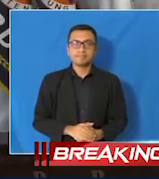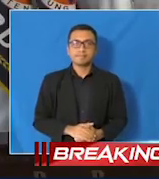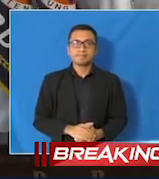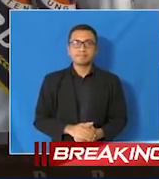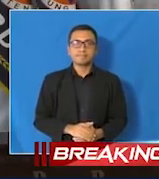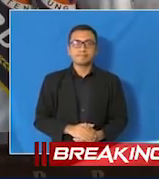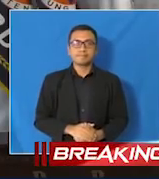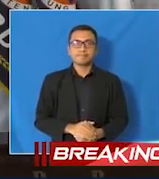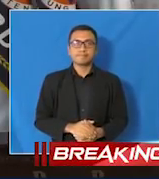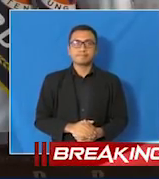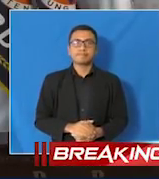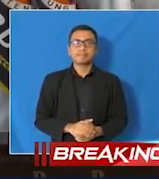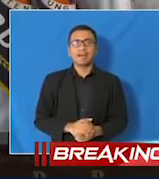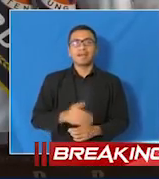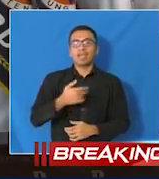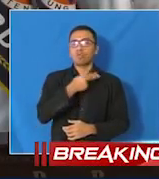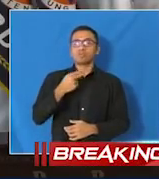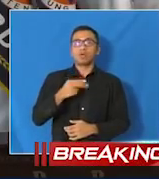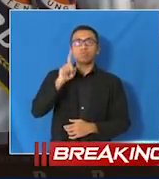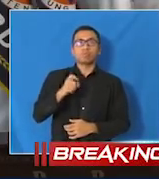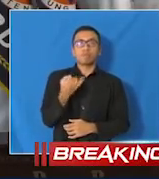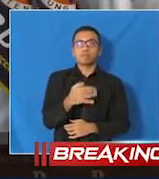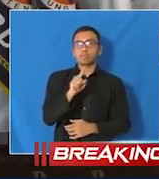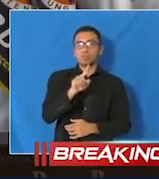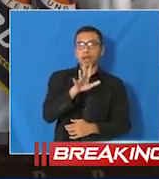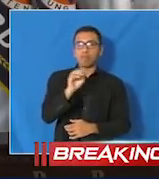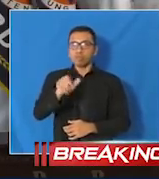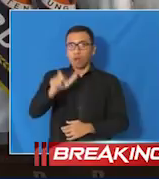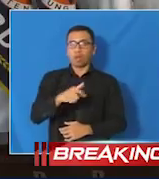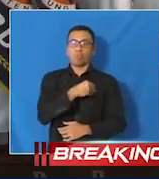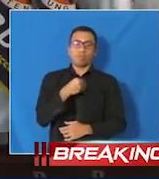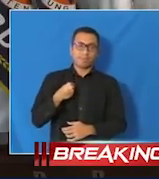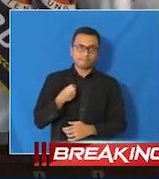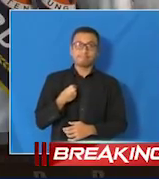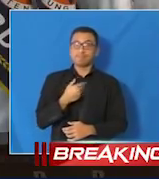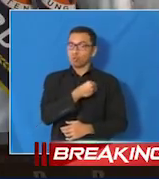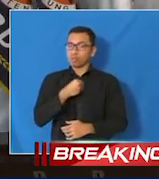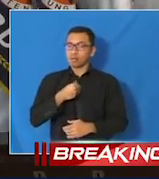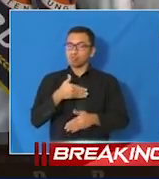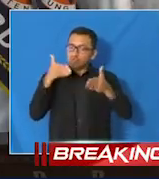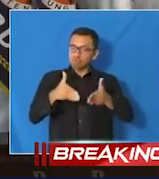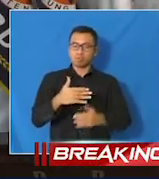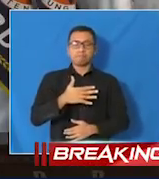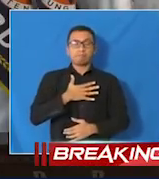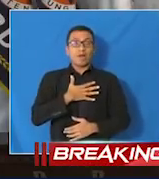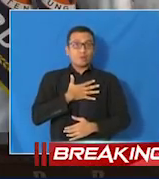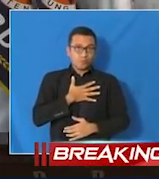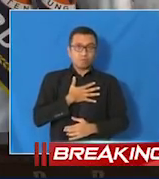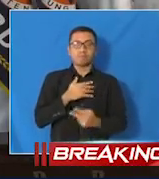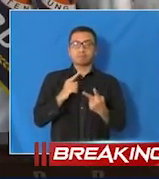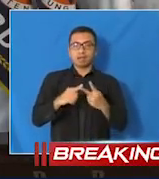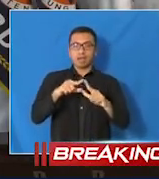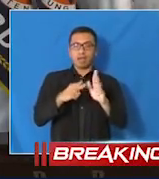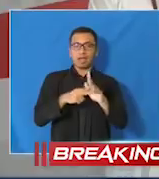Indonesia membutuhkan sekitar 1500 dokter terutama dokter separuh dokter spesialis